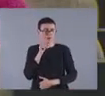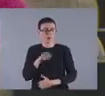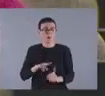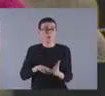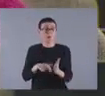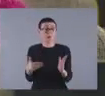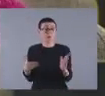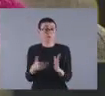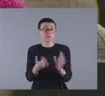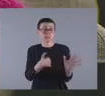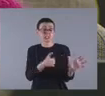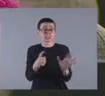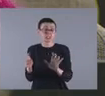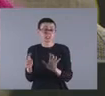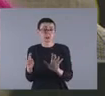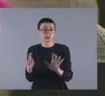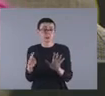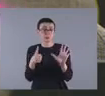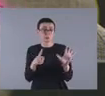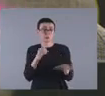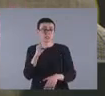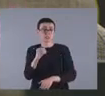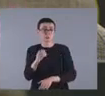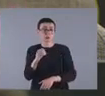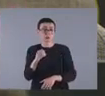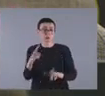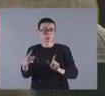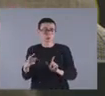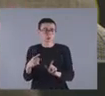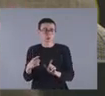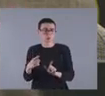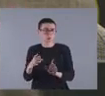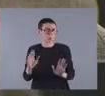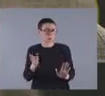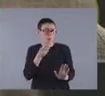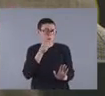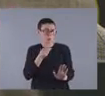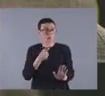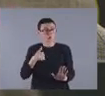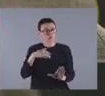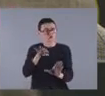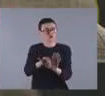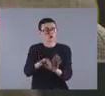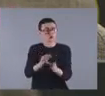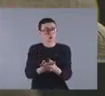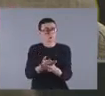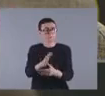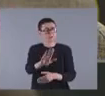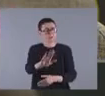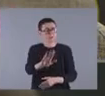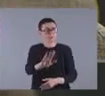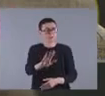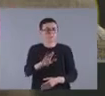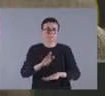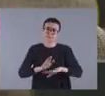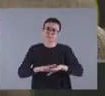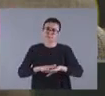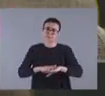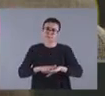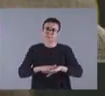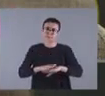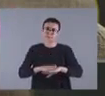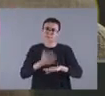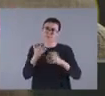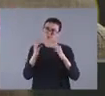de 1660 sur l'ensemble de sa durée. Nous voterons donc pour cette délibération, mais nous associons notre vote à